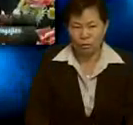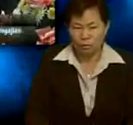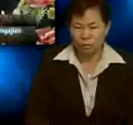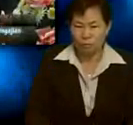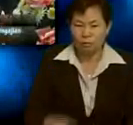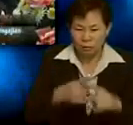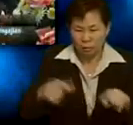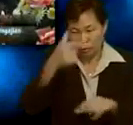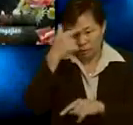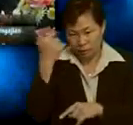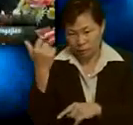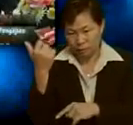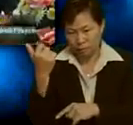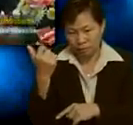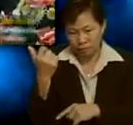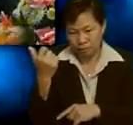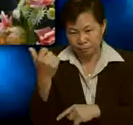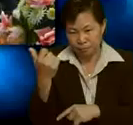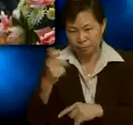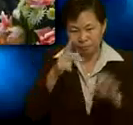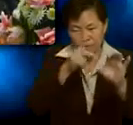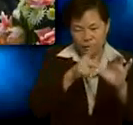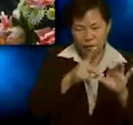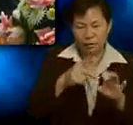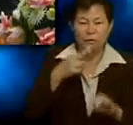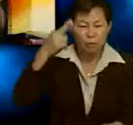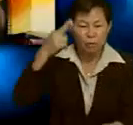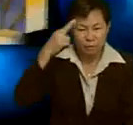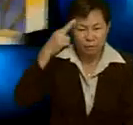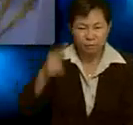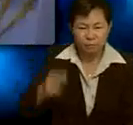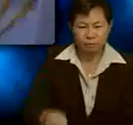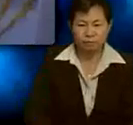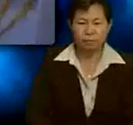kan. Tetapi oleh kerana psikologi remaja tu.